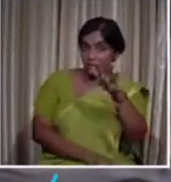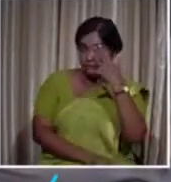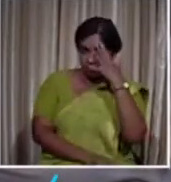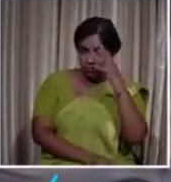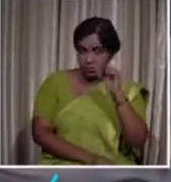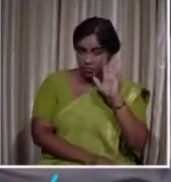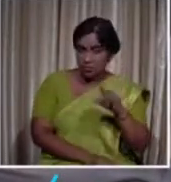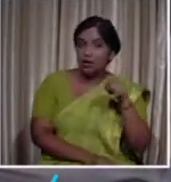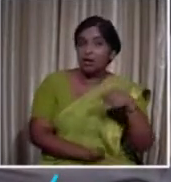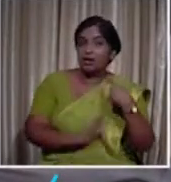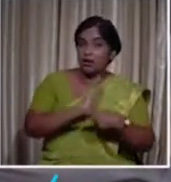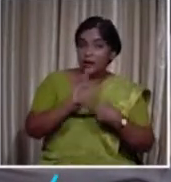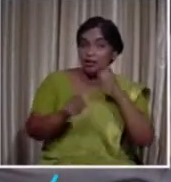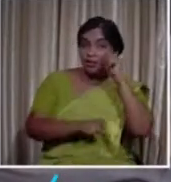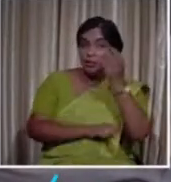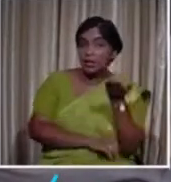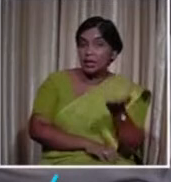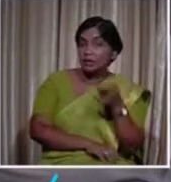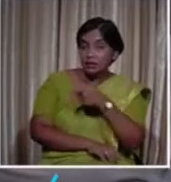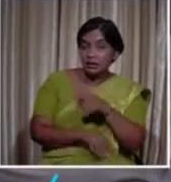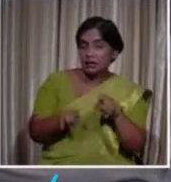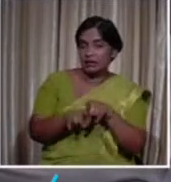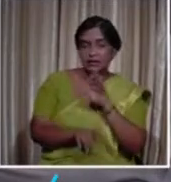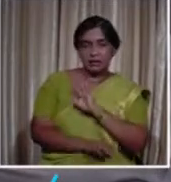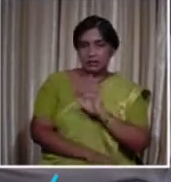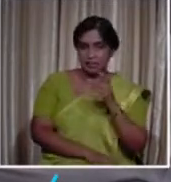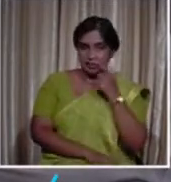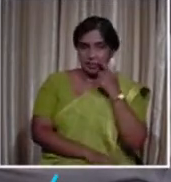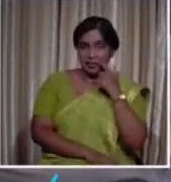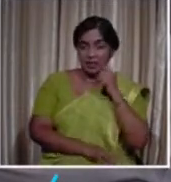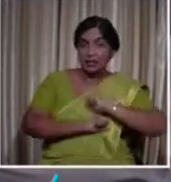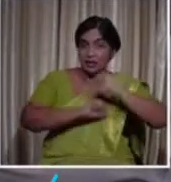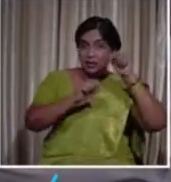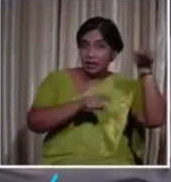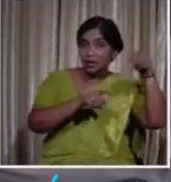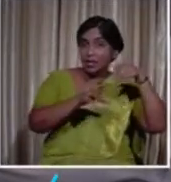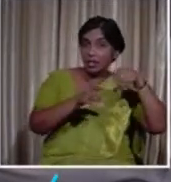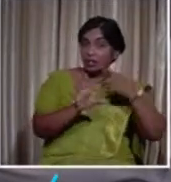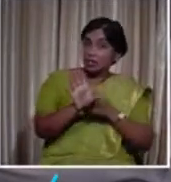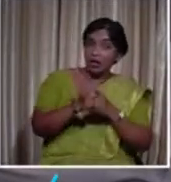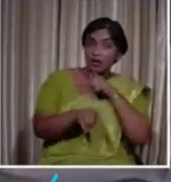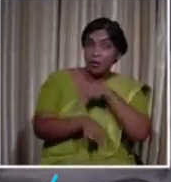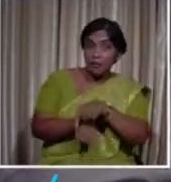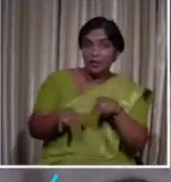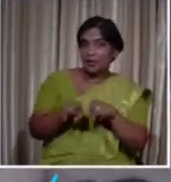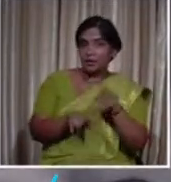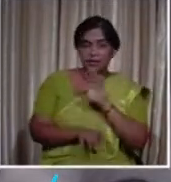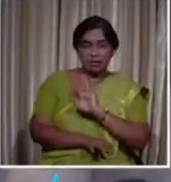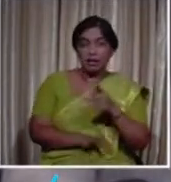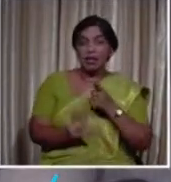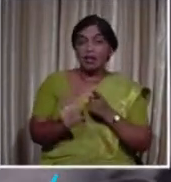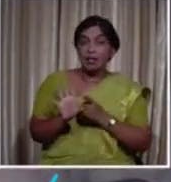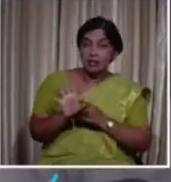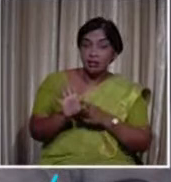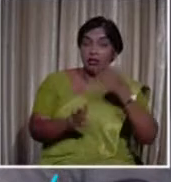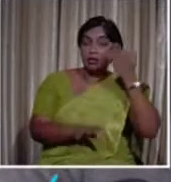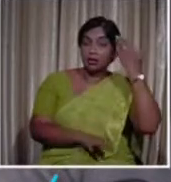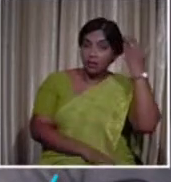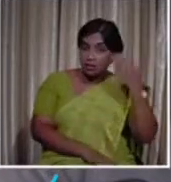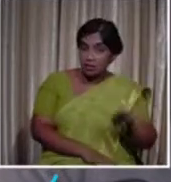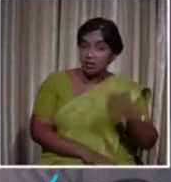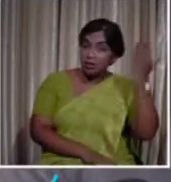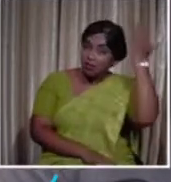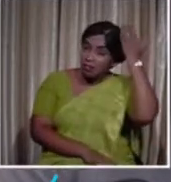තියාගන්න මේ රටේ මිනිස්සු ඉල්ලන්නේ මේක නෙවෙයි කියන එක. අරගල බිමේ තරුණයෝ ඉල්ලන්නේ මේක නෙවෙයි. තරුණේ මැරුණේ